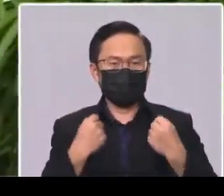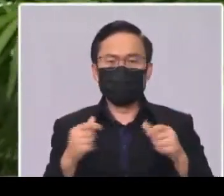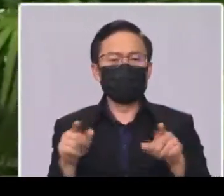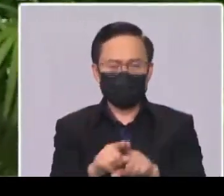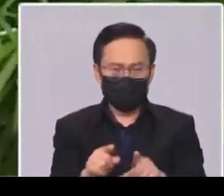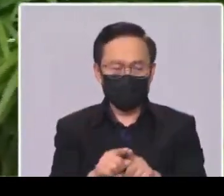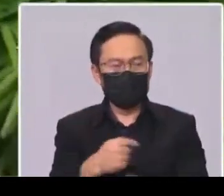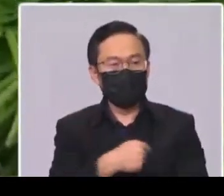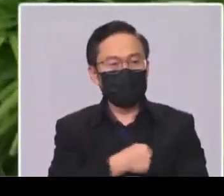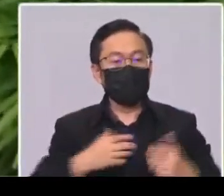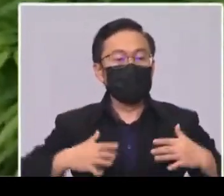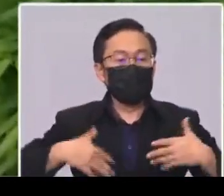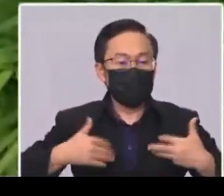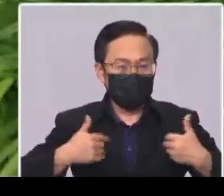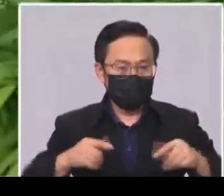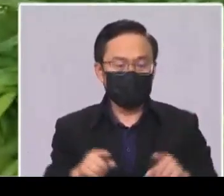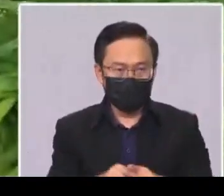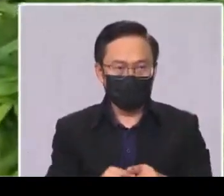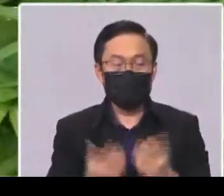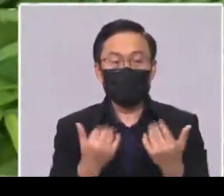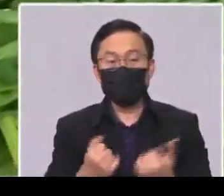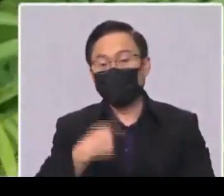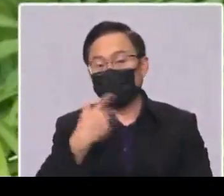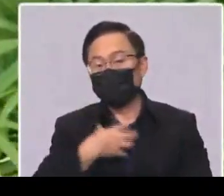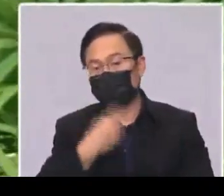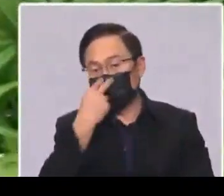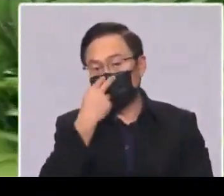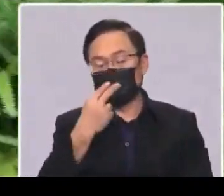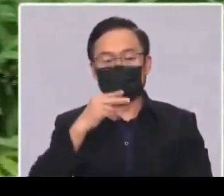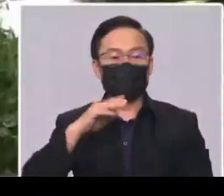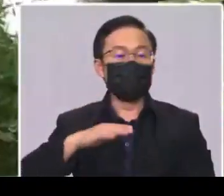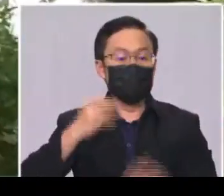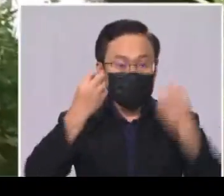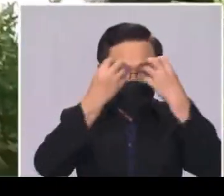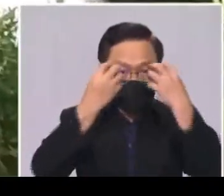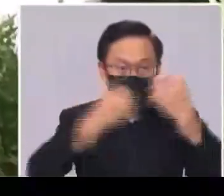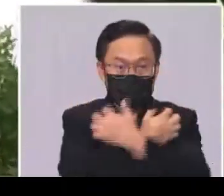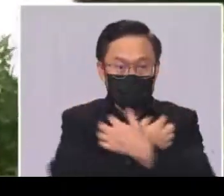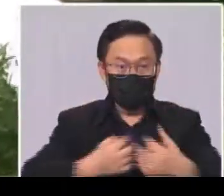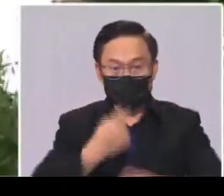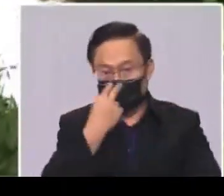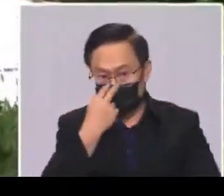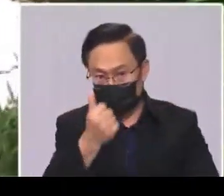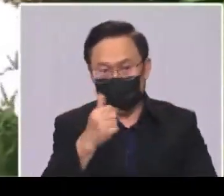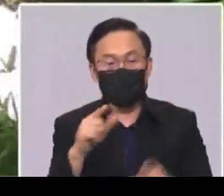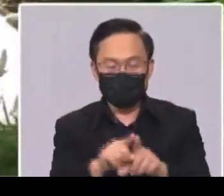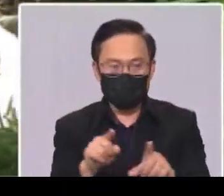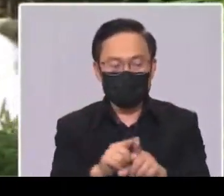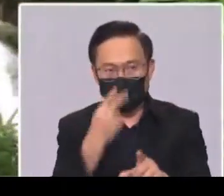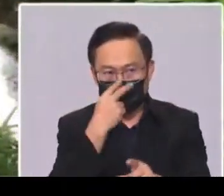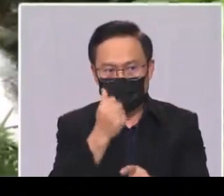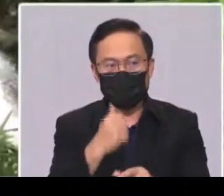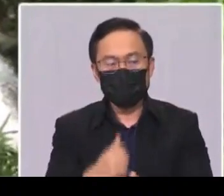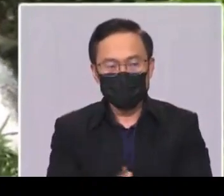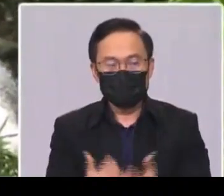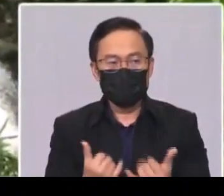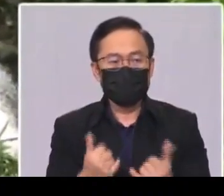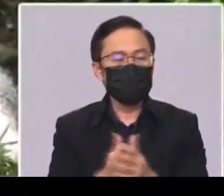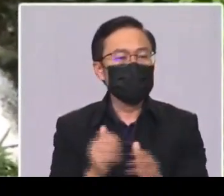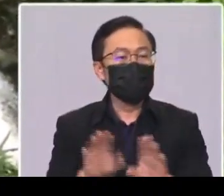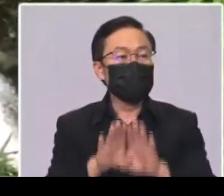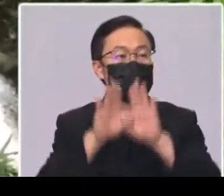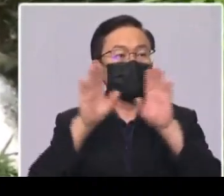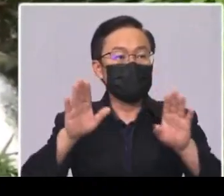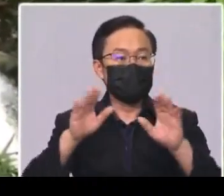ตอนนี้เนี่ยใครที่อยากจะไปดูไปได้นะคะนะเราท่านๆนะคะคุณผู้ชมคะพาลูกไปได้นะคะจะเปิด